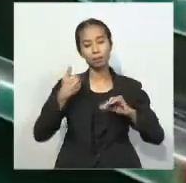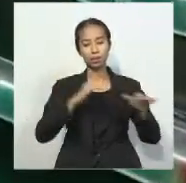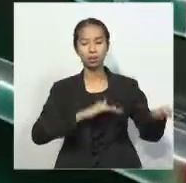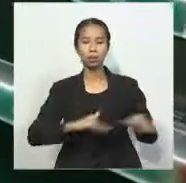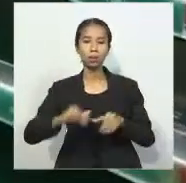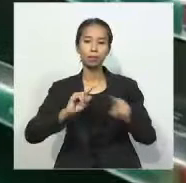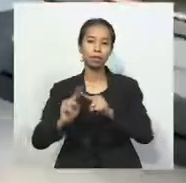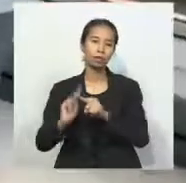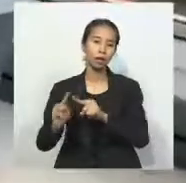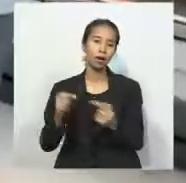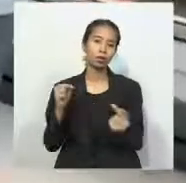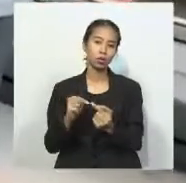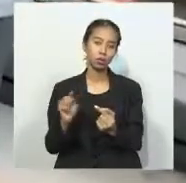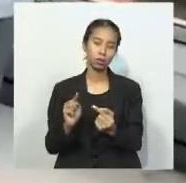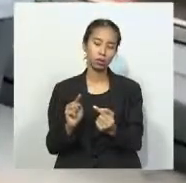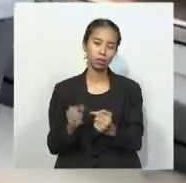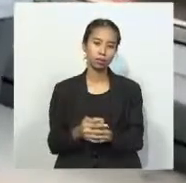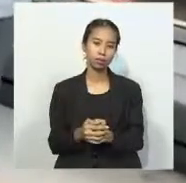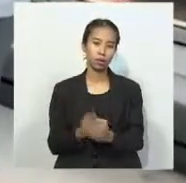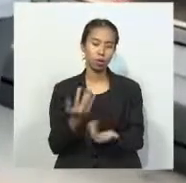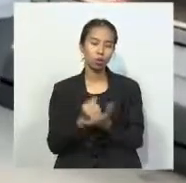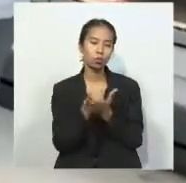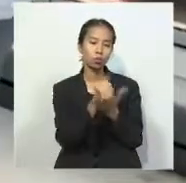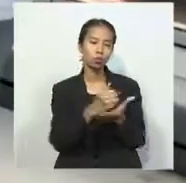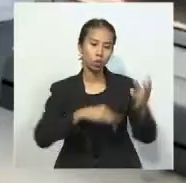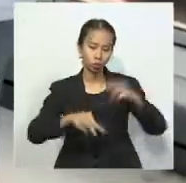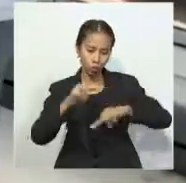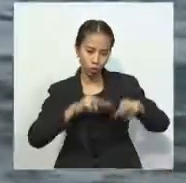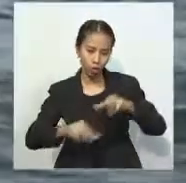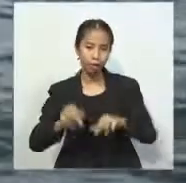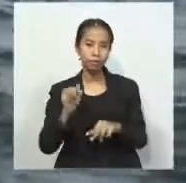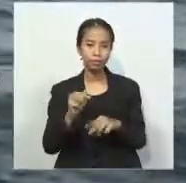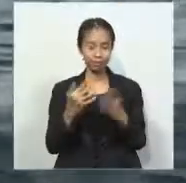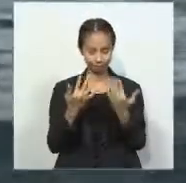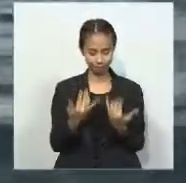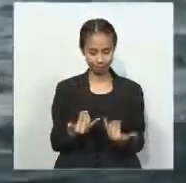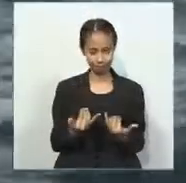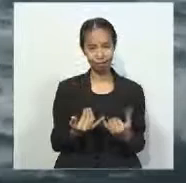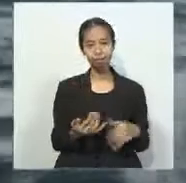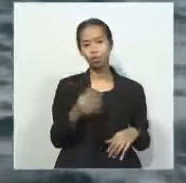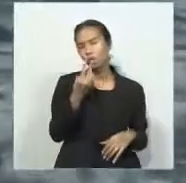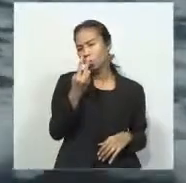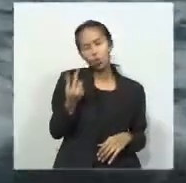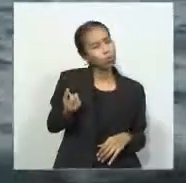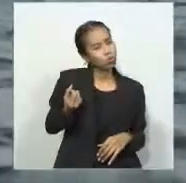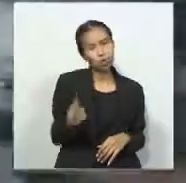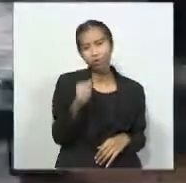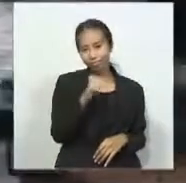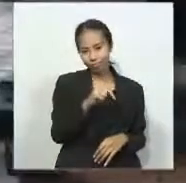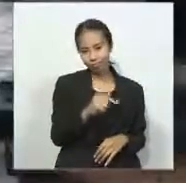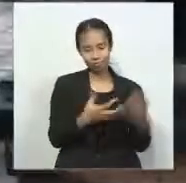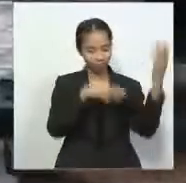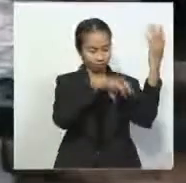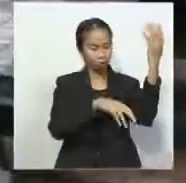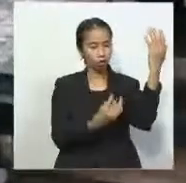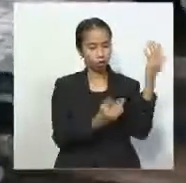ความพร้อมนะครับในการที่จะดูแลพี่น้องประชาชนอย่างเต็มที่ครับนี่คือบรรยากาศสดๆครับที่เกิดขึ้นในพื้นที่ของเกาะส